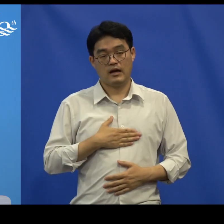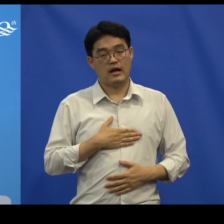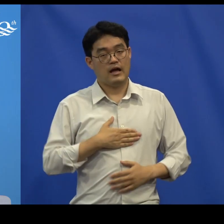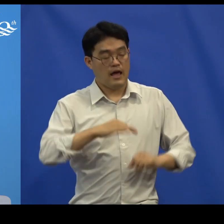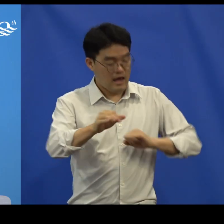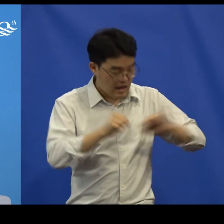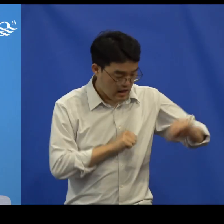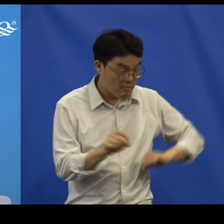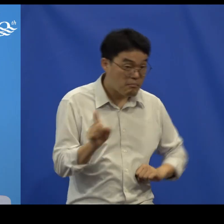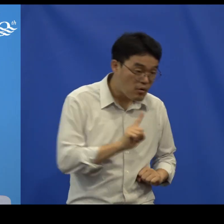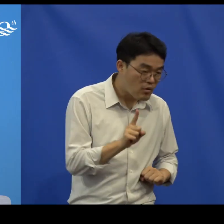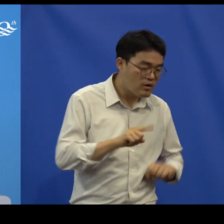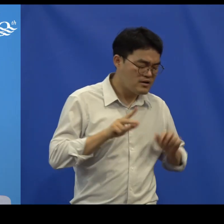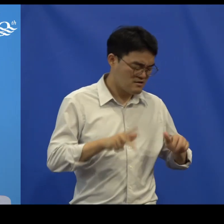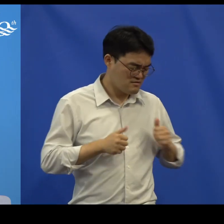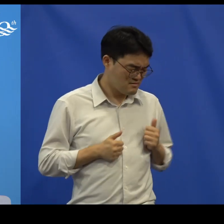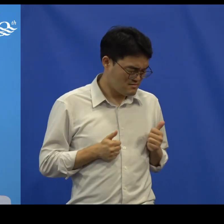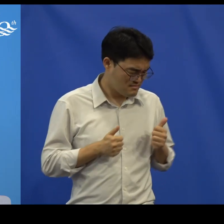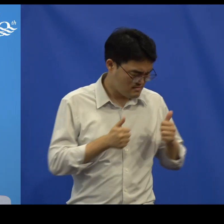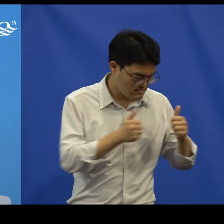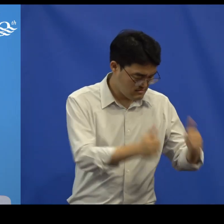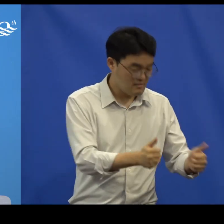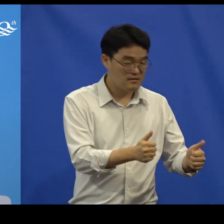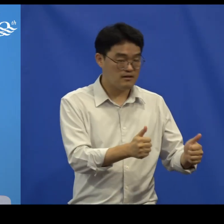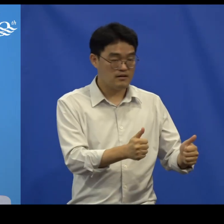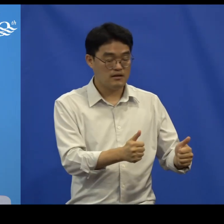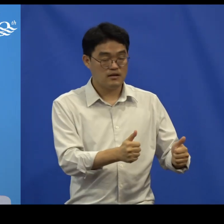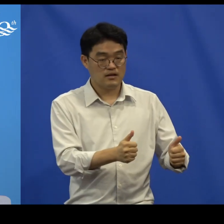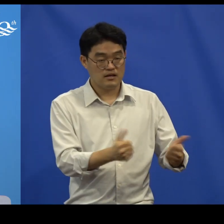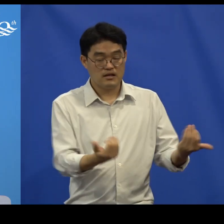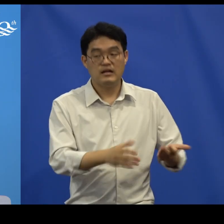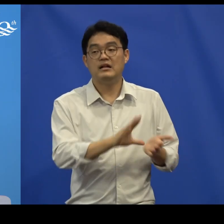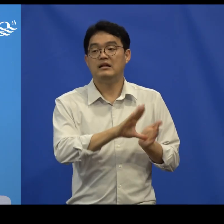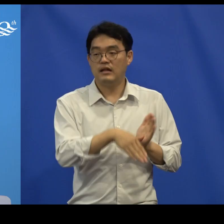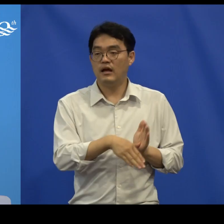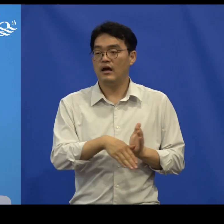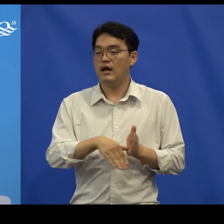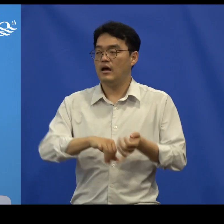가장 열심히 하고 있는 그 자리에서 반드시 주님을 맞이할 거예요.